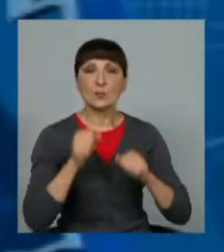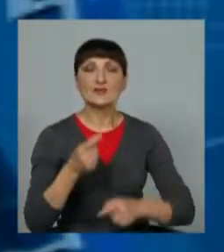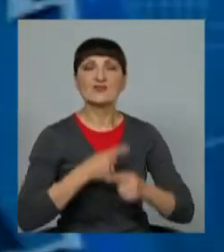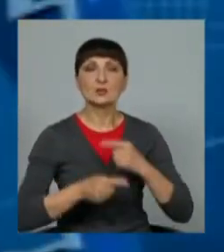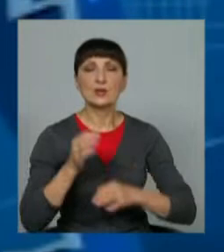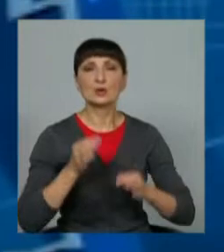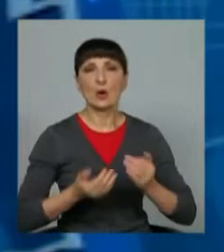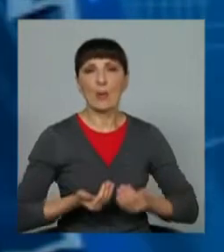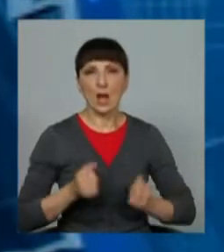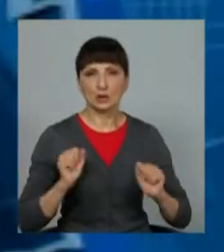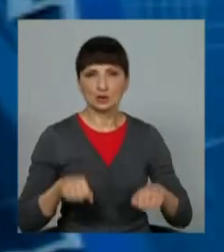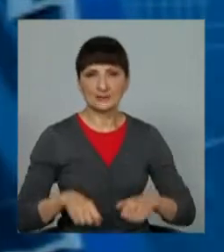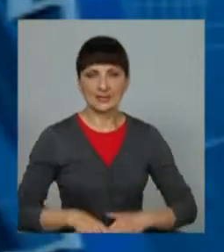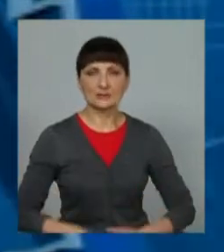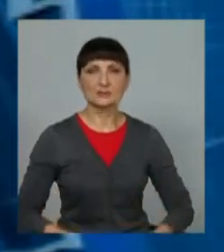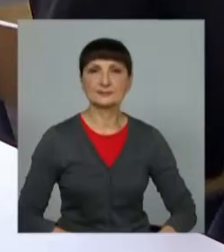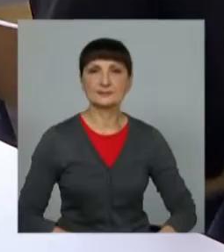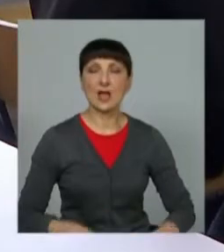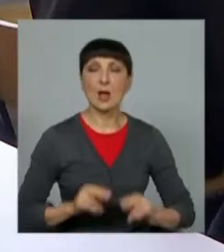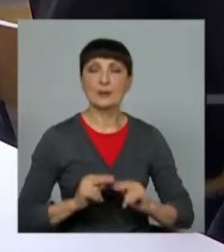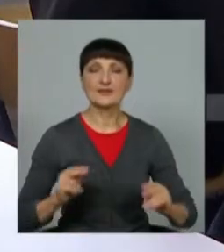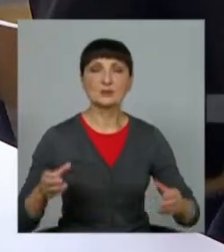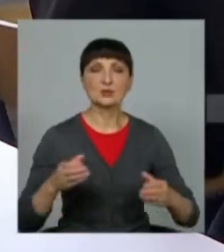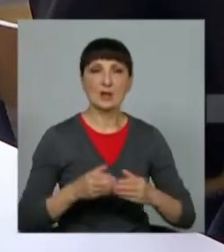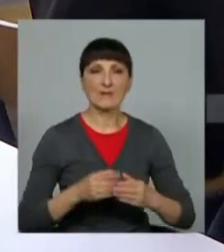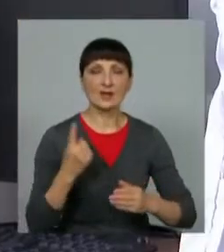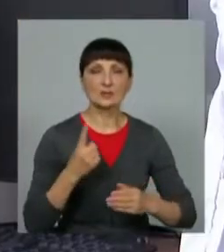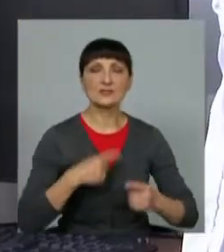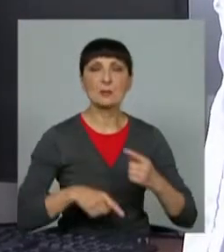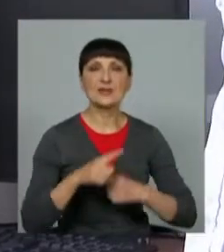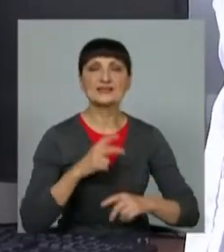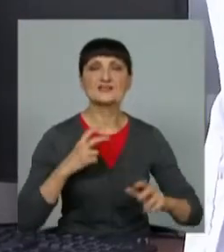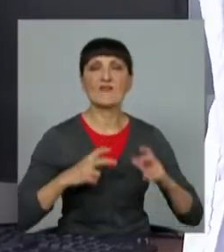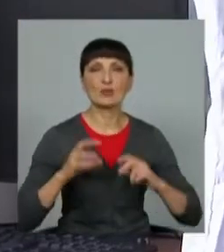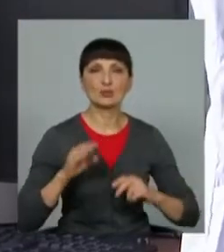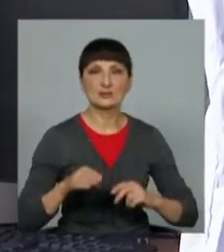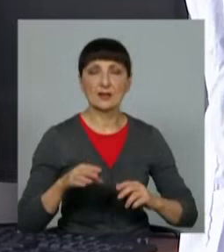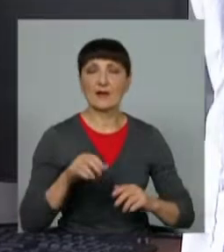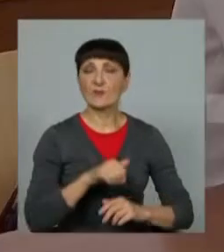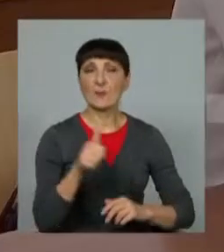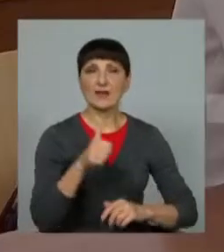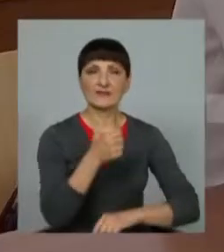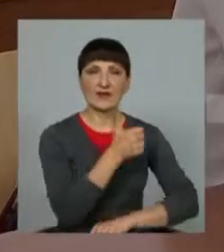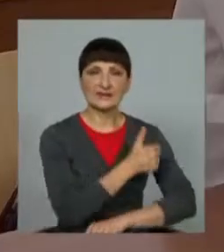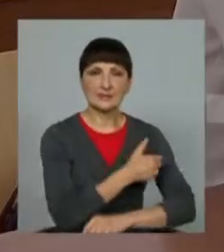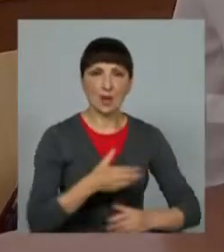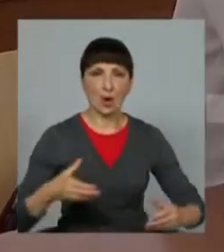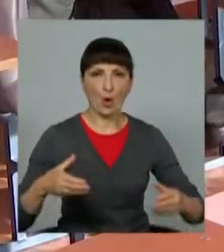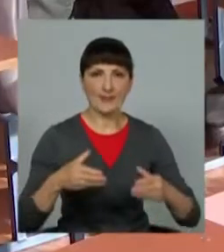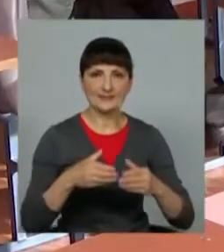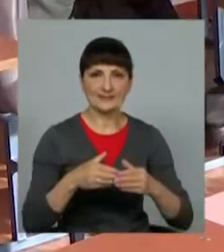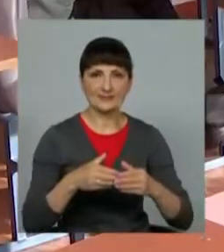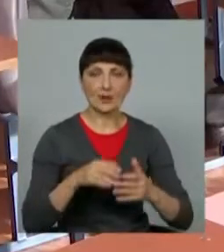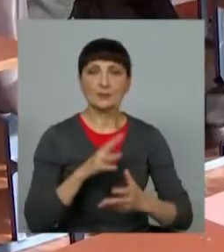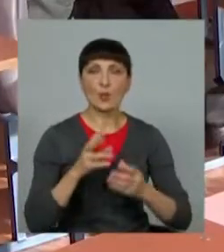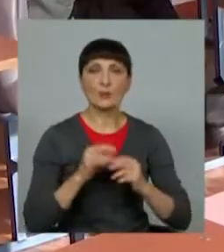вернуться к нормальной жизни. Преподавательский состав одного из бизнес-вузов Алматы в числе первых вакцинировался коллективно. Таким